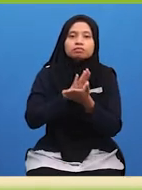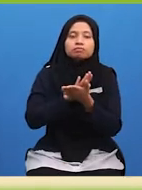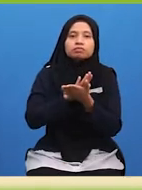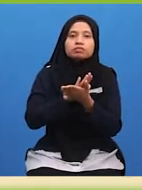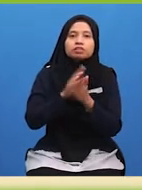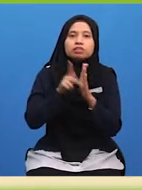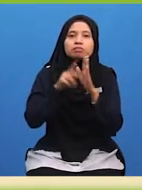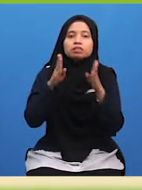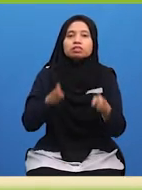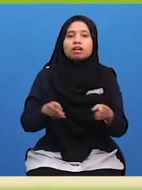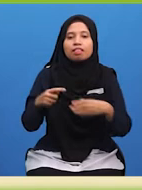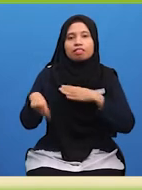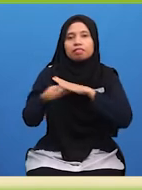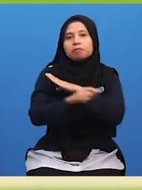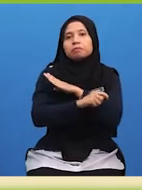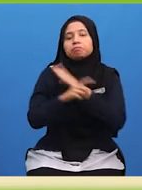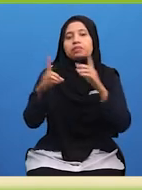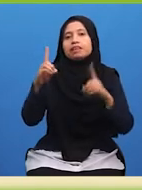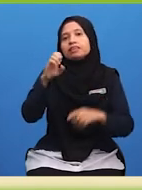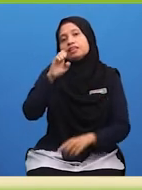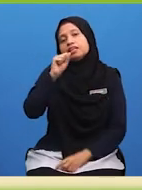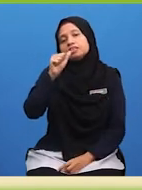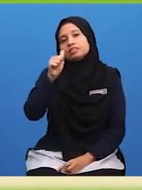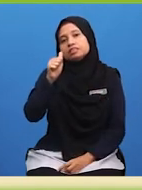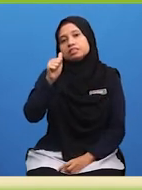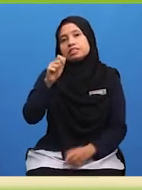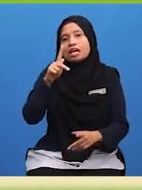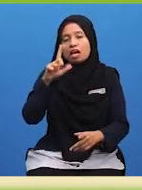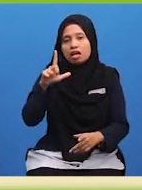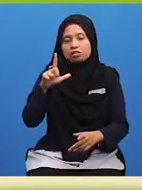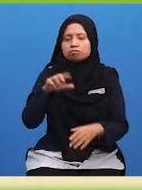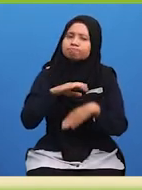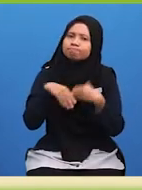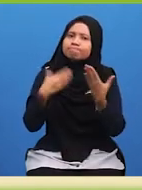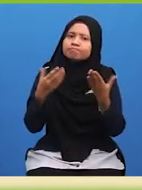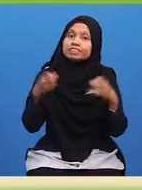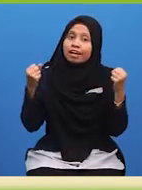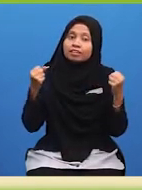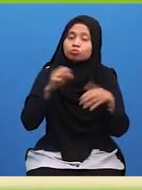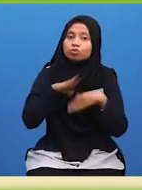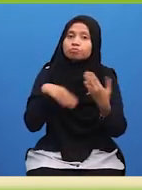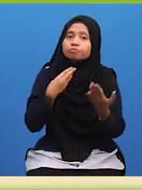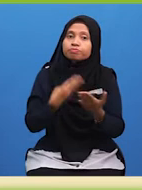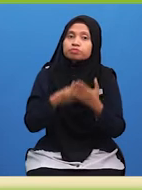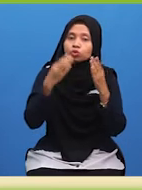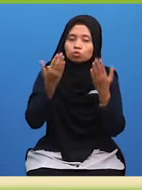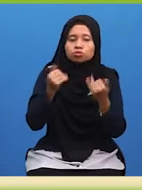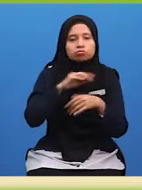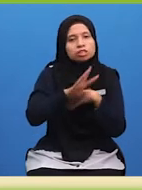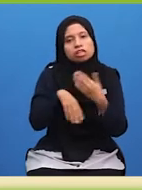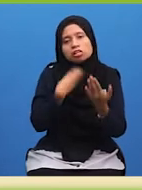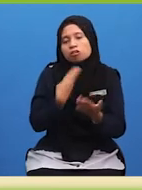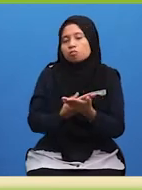Desa Kuala Lumpur. Bagaimanakah dengan kesihatan murid-murid? Cikgu berharap agar